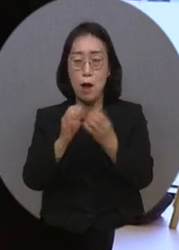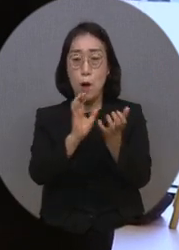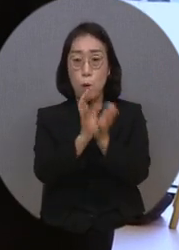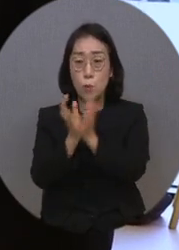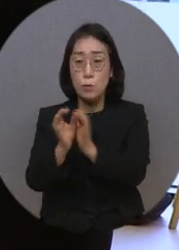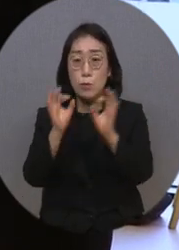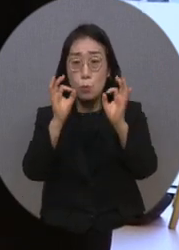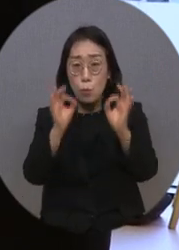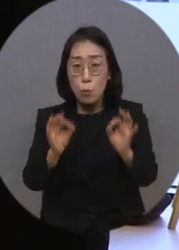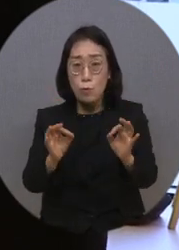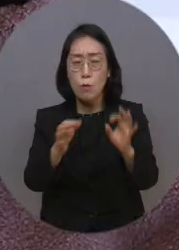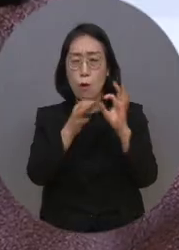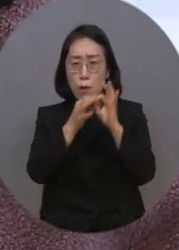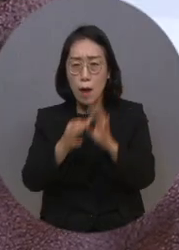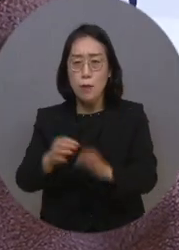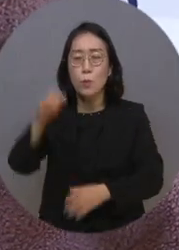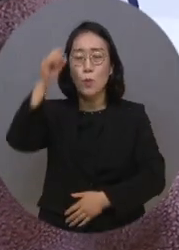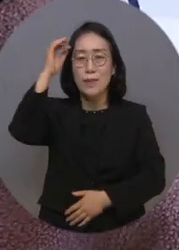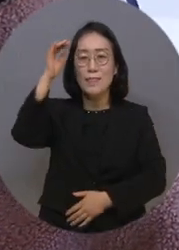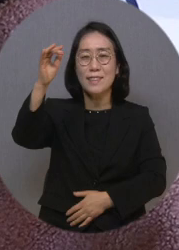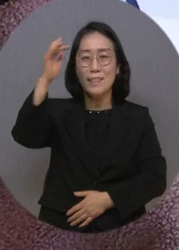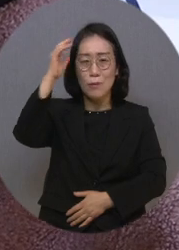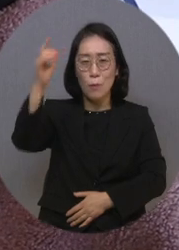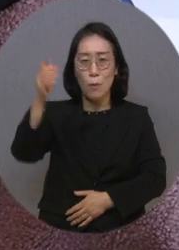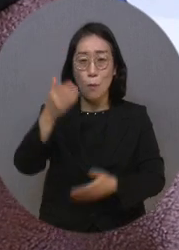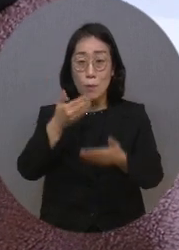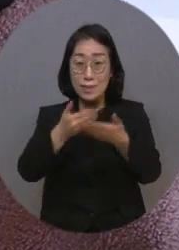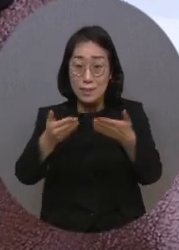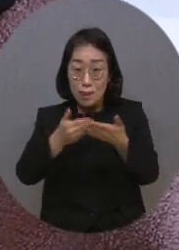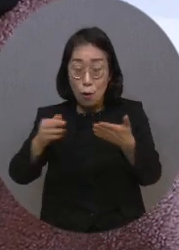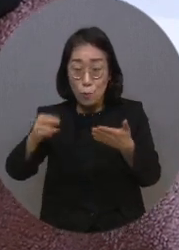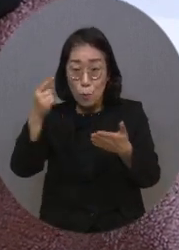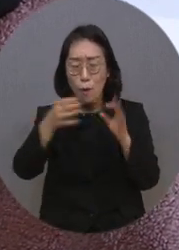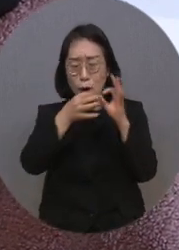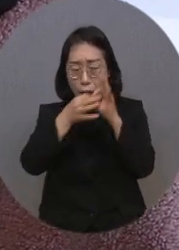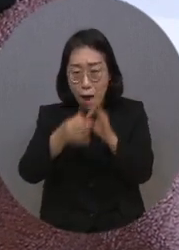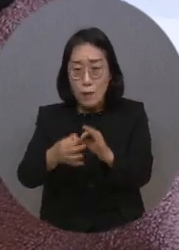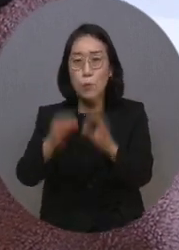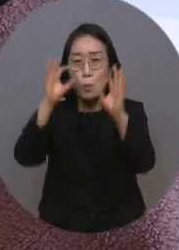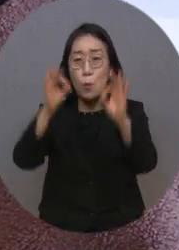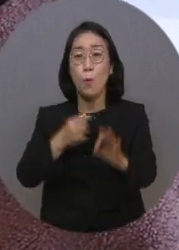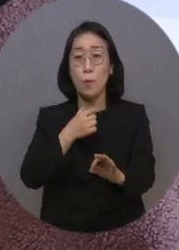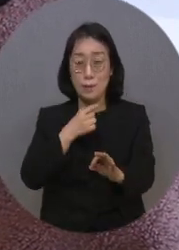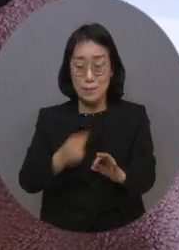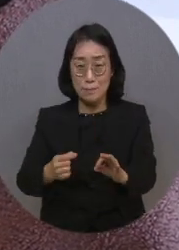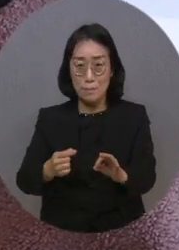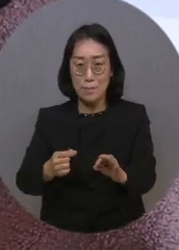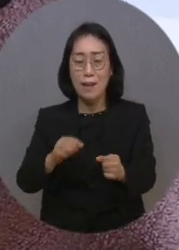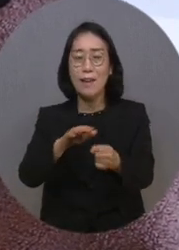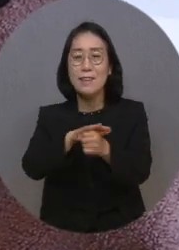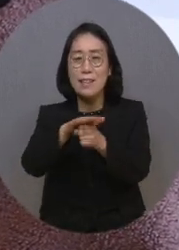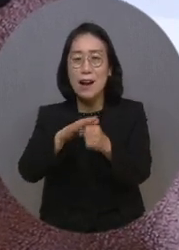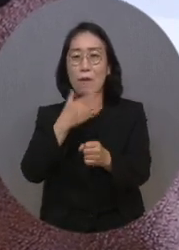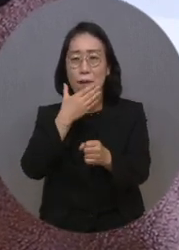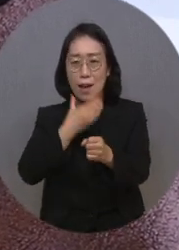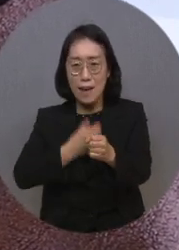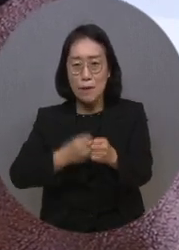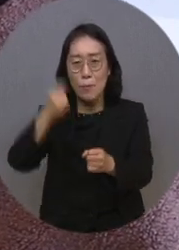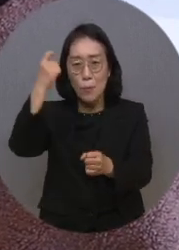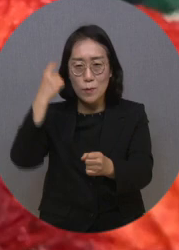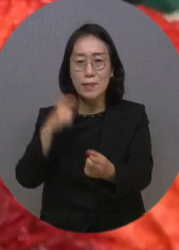보면서도 꽃이 그립고 꽃을 그리면서도 꽃이 그립다며 화폭에 사랑과 행복을